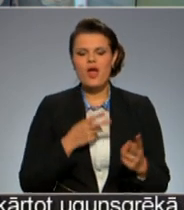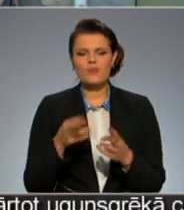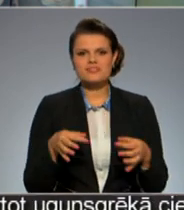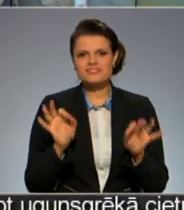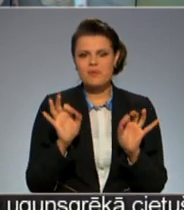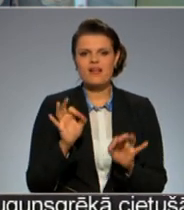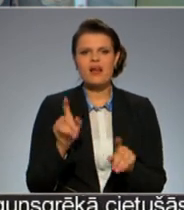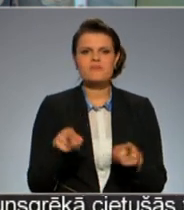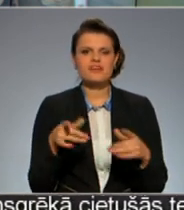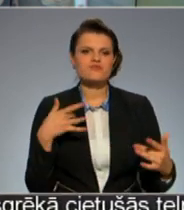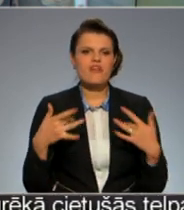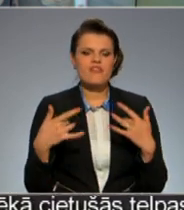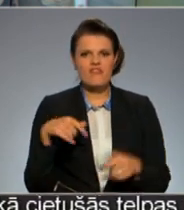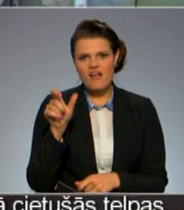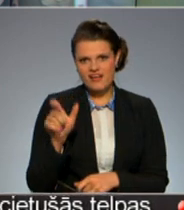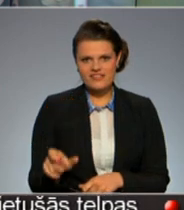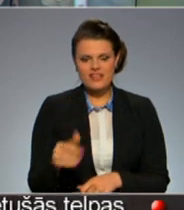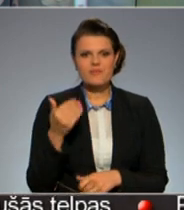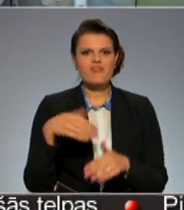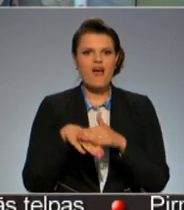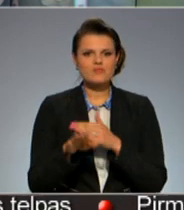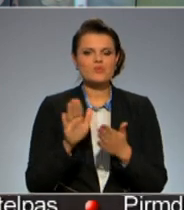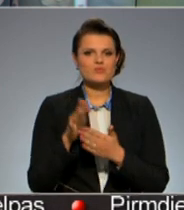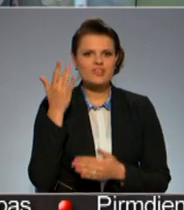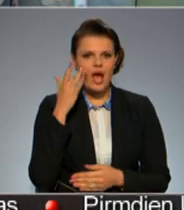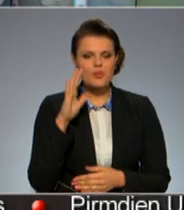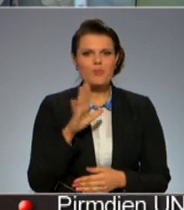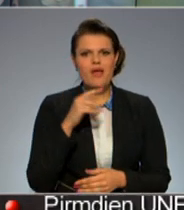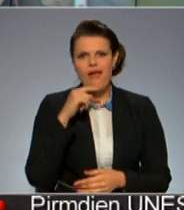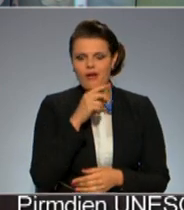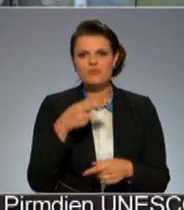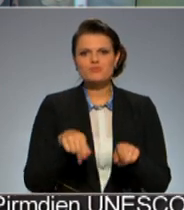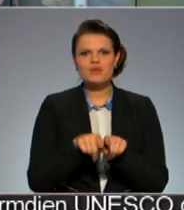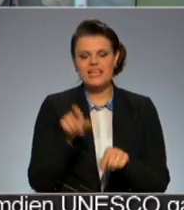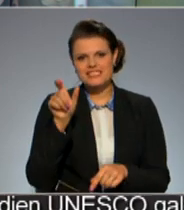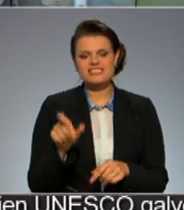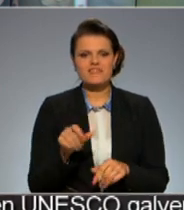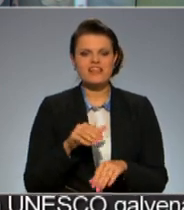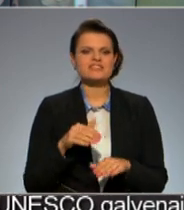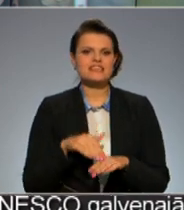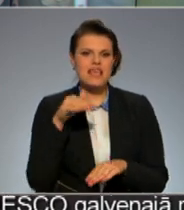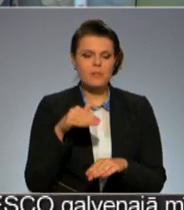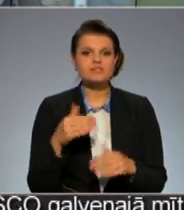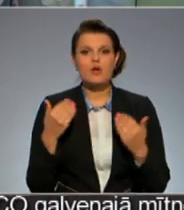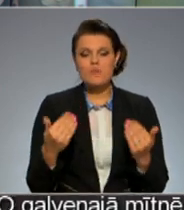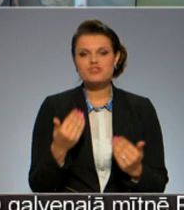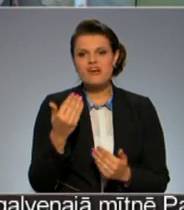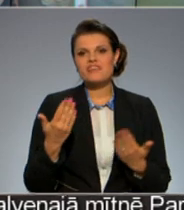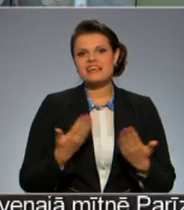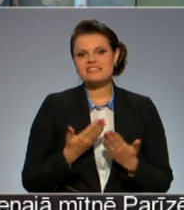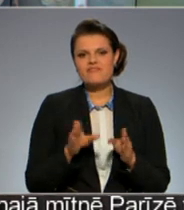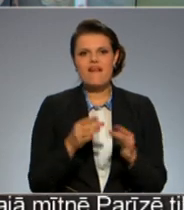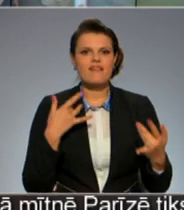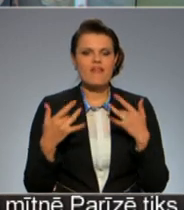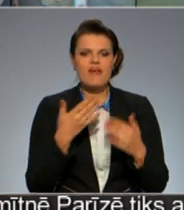smalkākajiem nacionālā teātra aktieriem ivara aizbraukšanai uz amerikas savienotajām valstīm bija ekonomiski un arī cilvēciski motīvi un pašlaik viņa dzīve ar